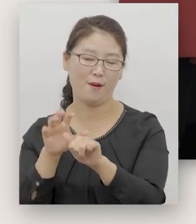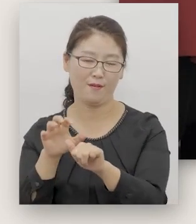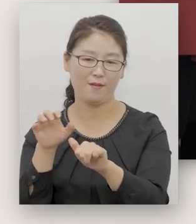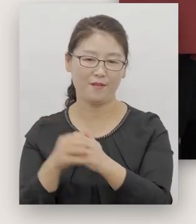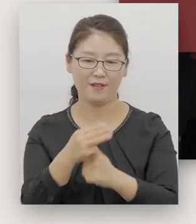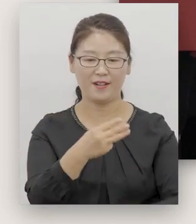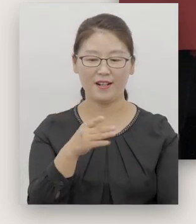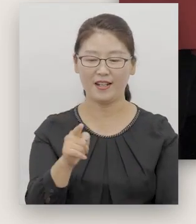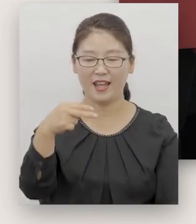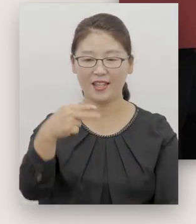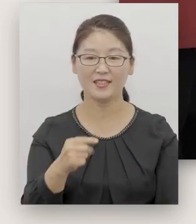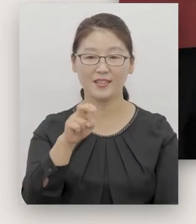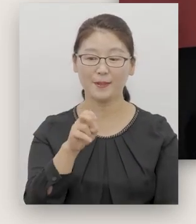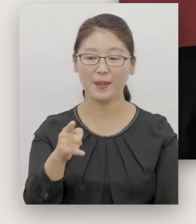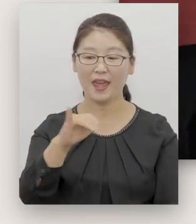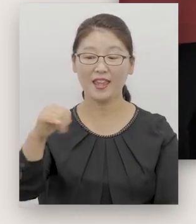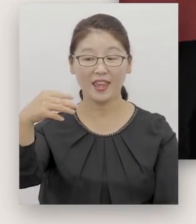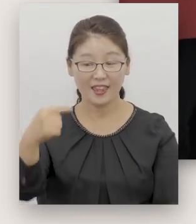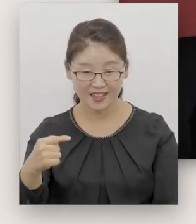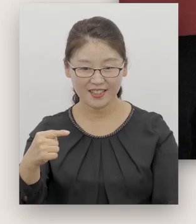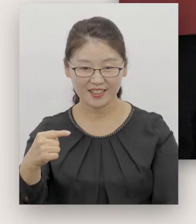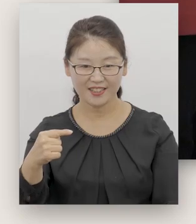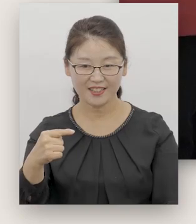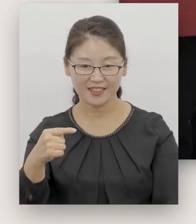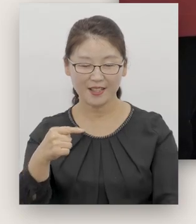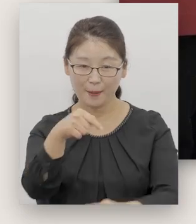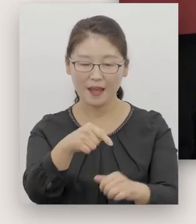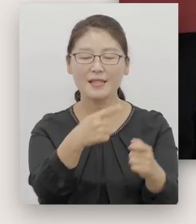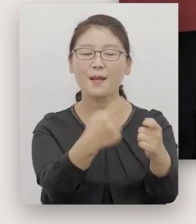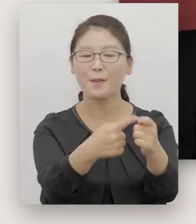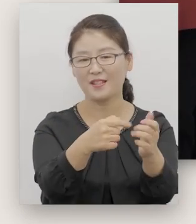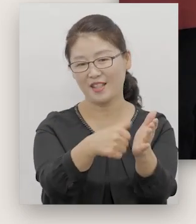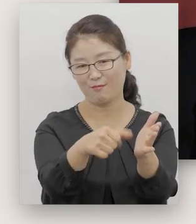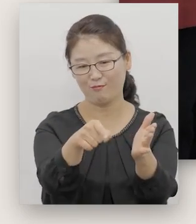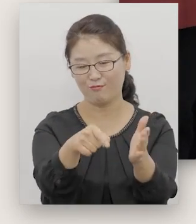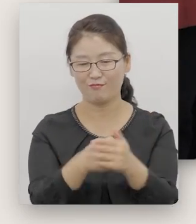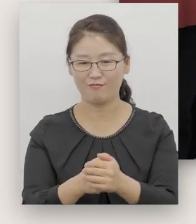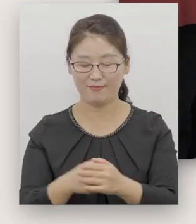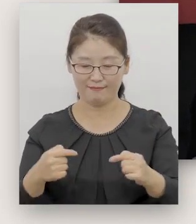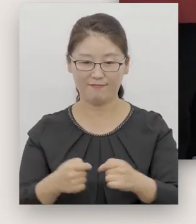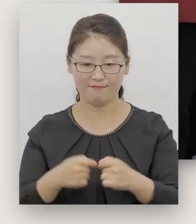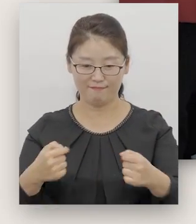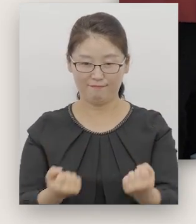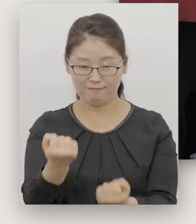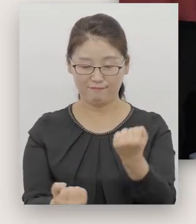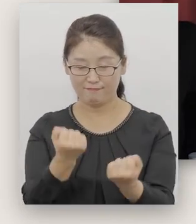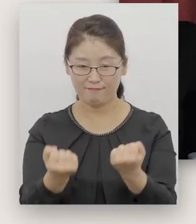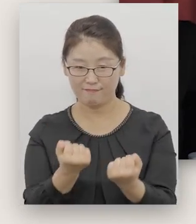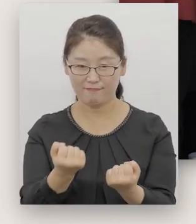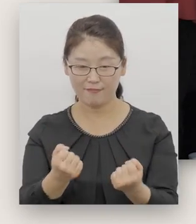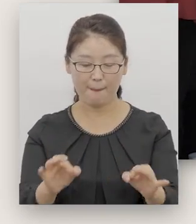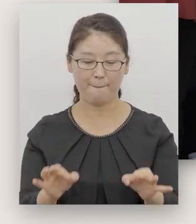것이 바로 이 자전거 바퀴인데요. 사실은 듀샹이 이 작업을 처음 만들 때만 해도 예술